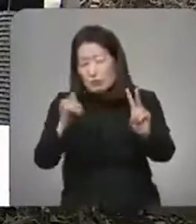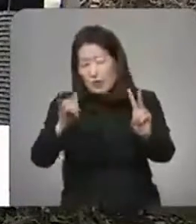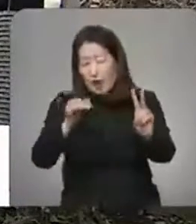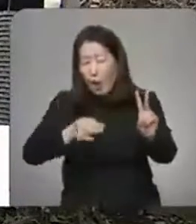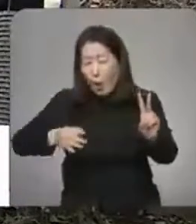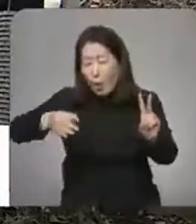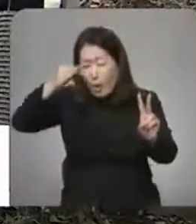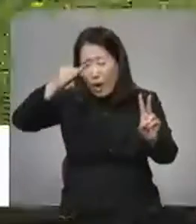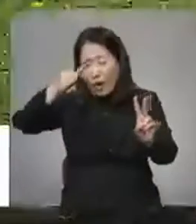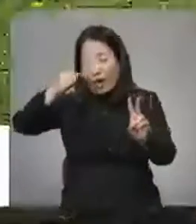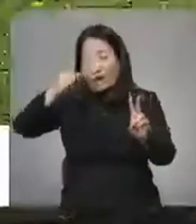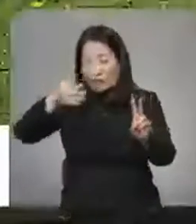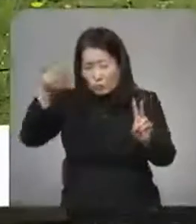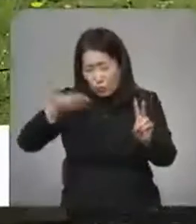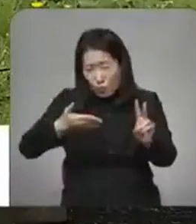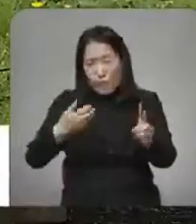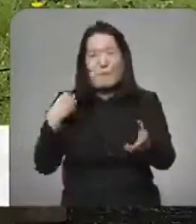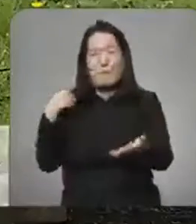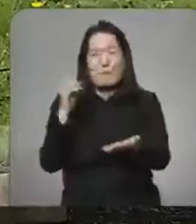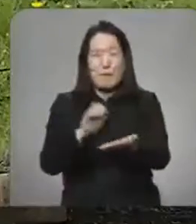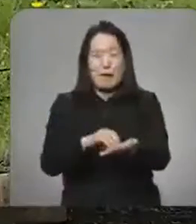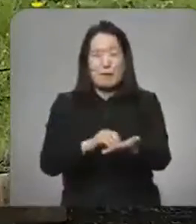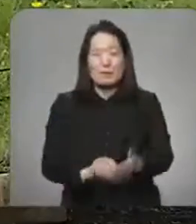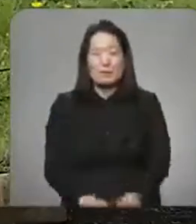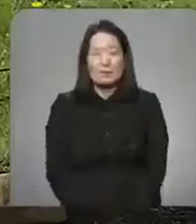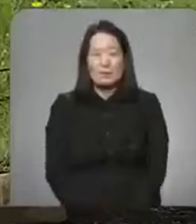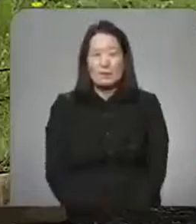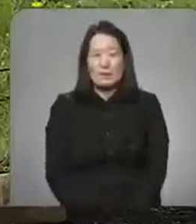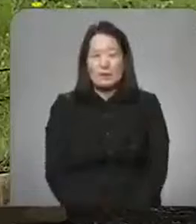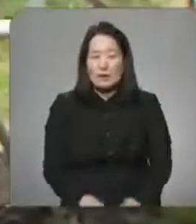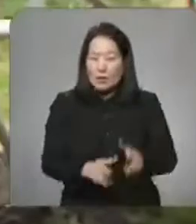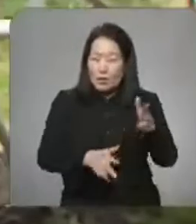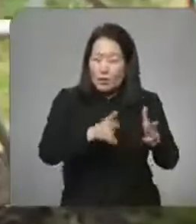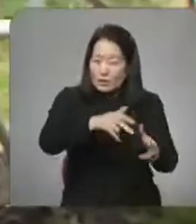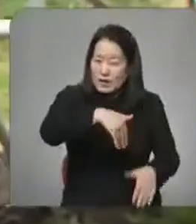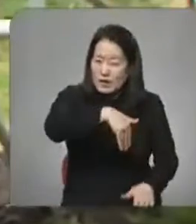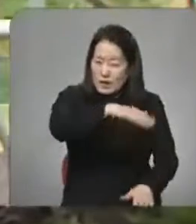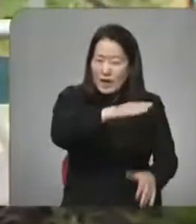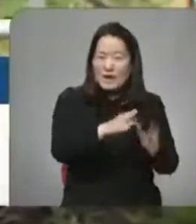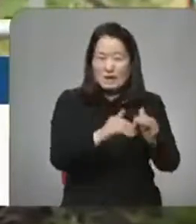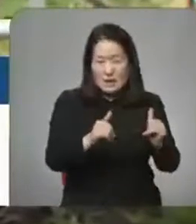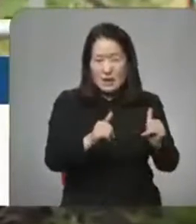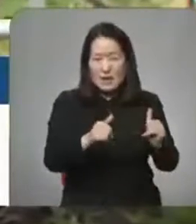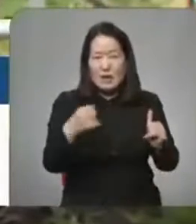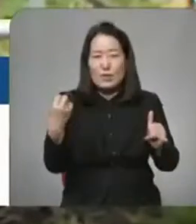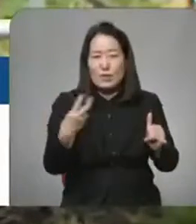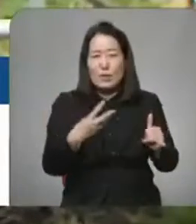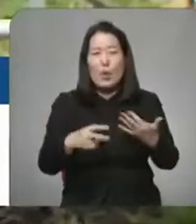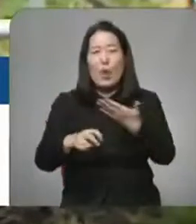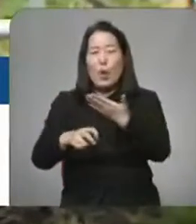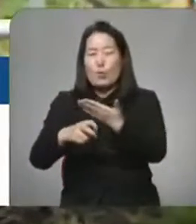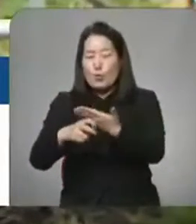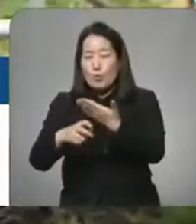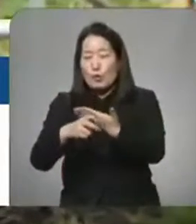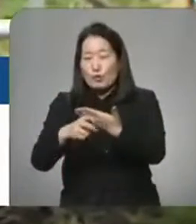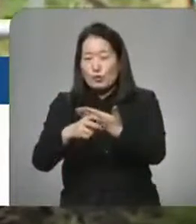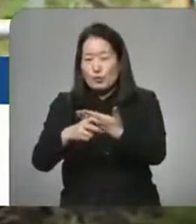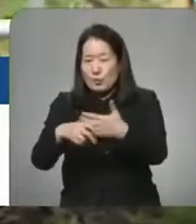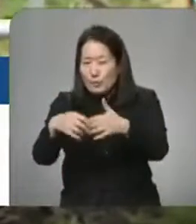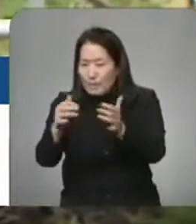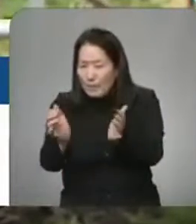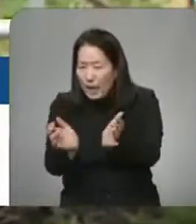주겠다고 하자 농장으로 돌아왔습니다 공장 속으로 갔던 친구들도 있고 않은 부 불법